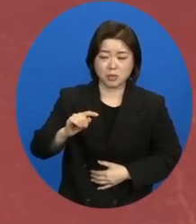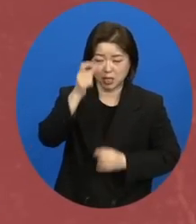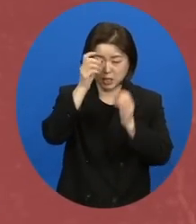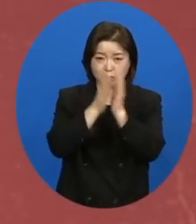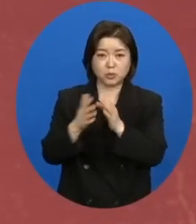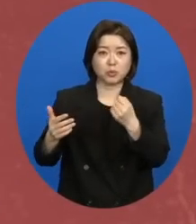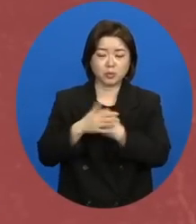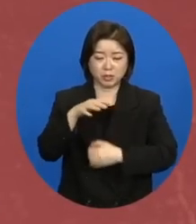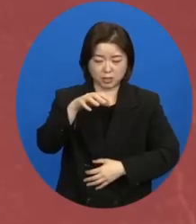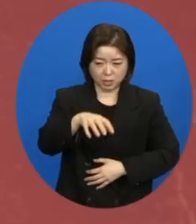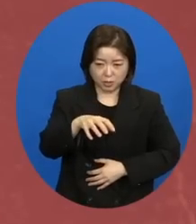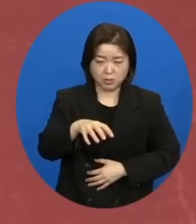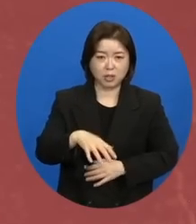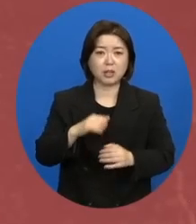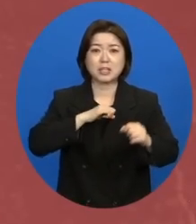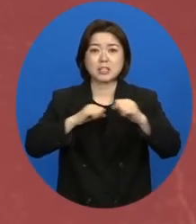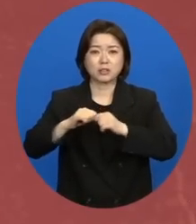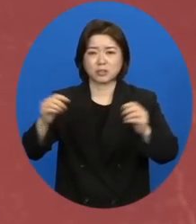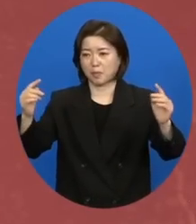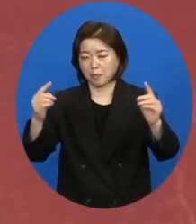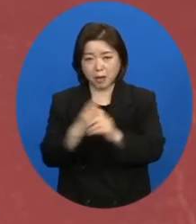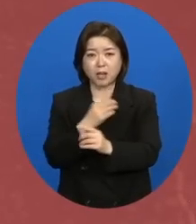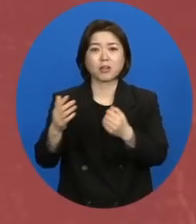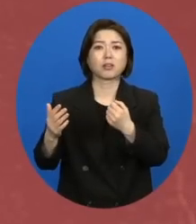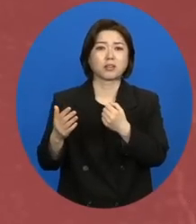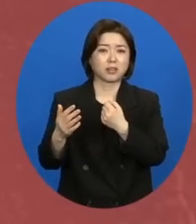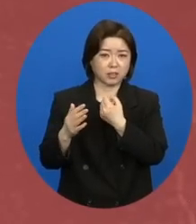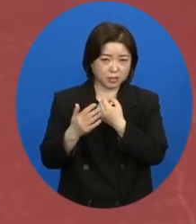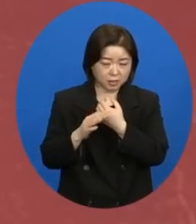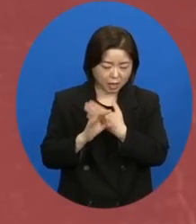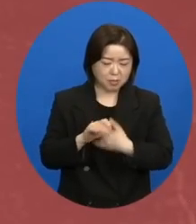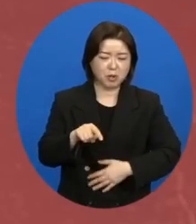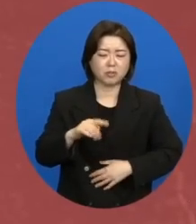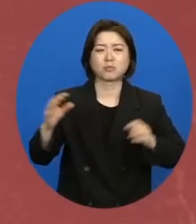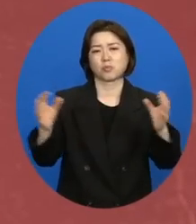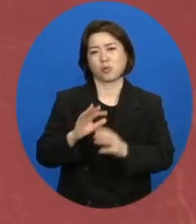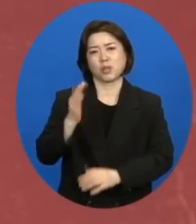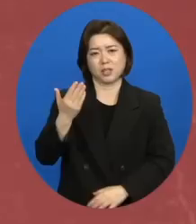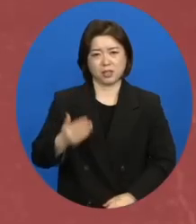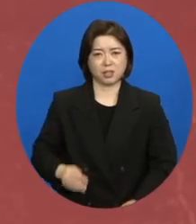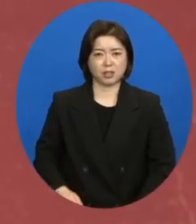역사가 바뀌게 됐다면 모이자는 거예요.